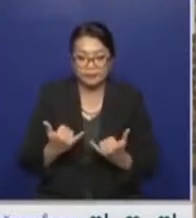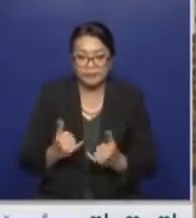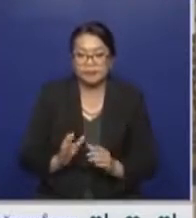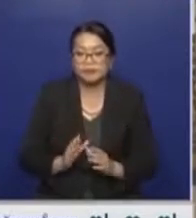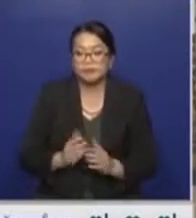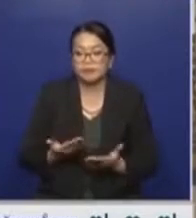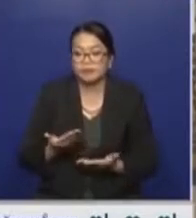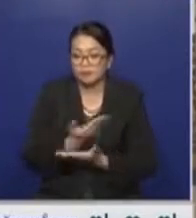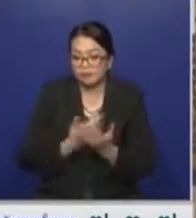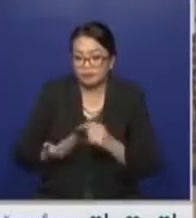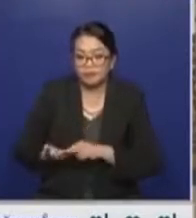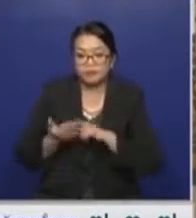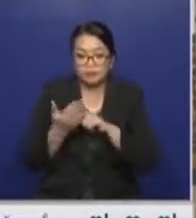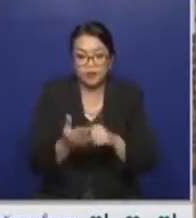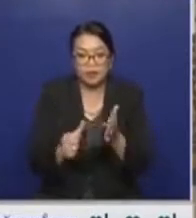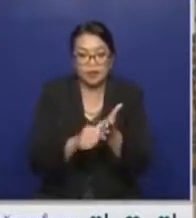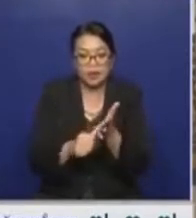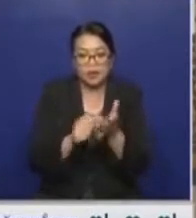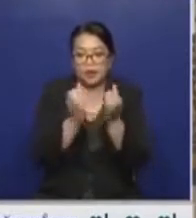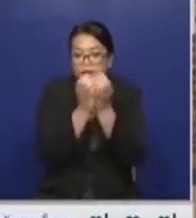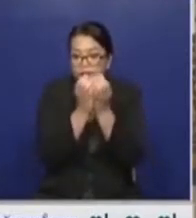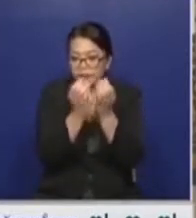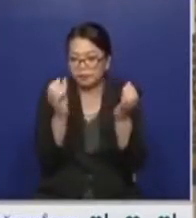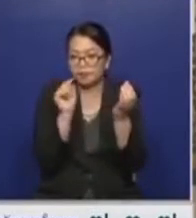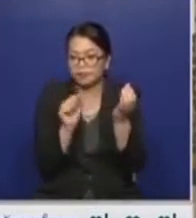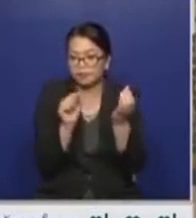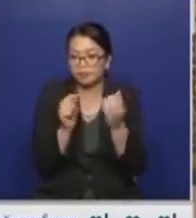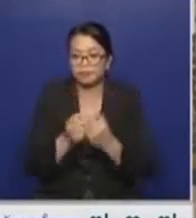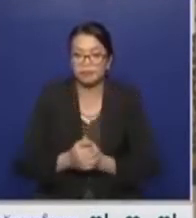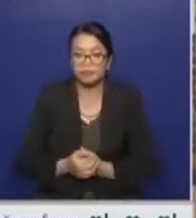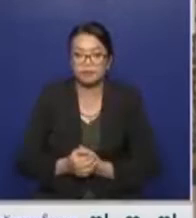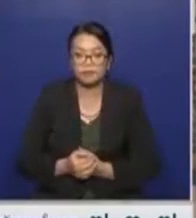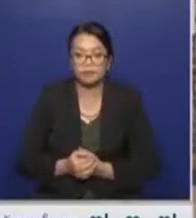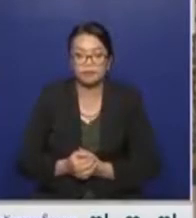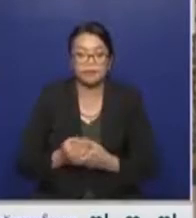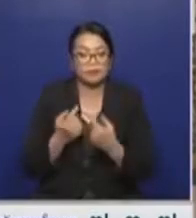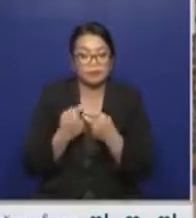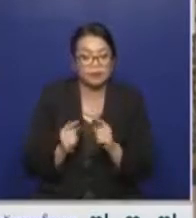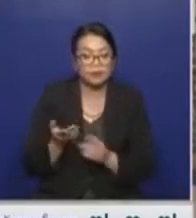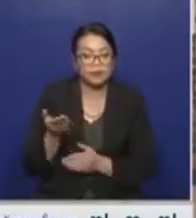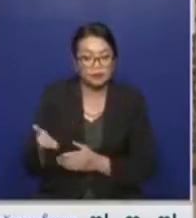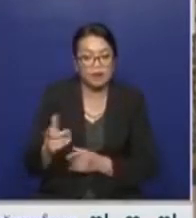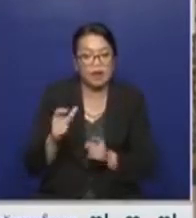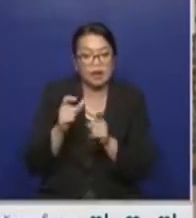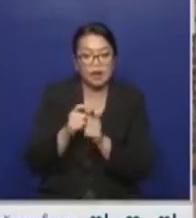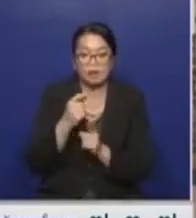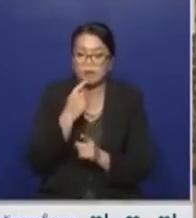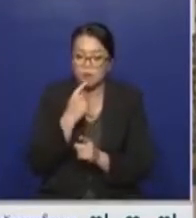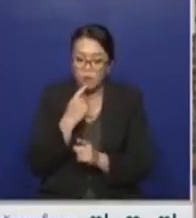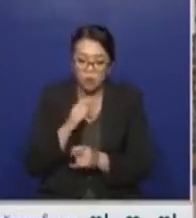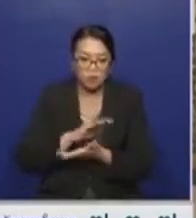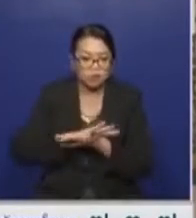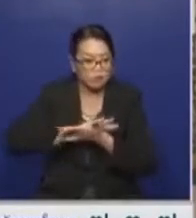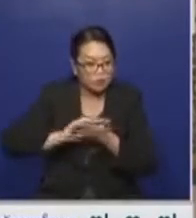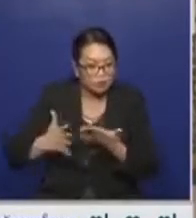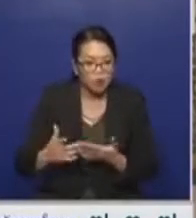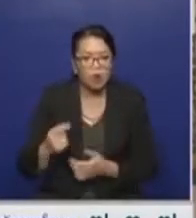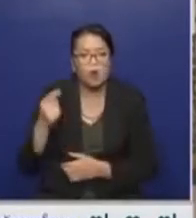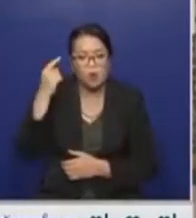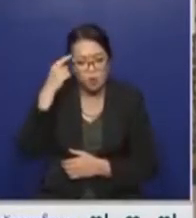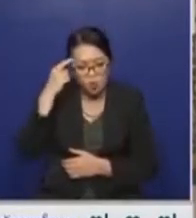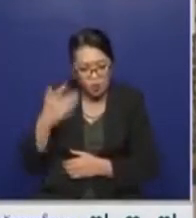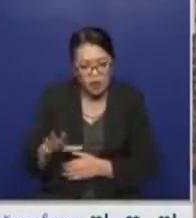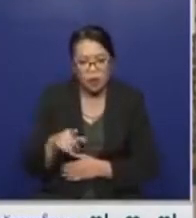การขอแก้ไขรัฐธรรมนูญแต่ว่าการใช้คำพูดเสียดสีทั้งที่รู้อยู่ว่